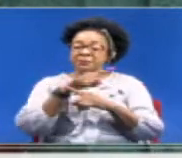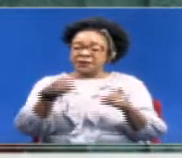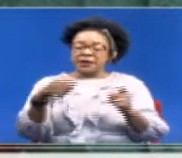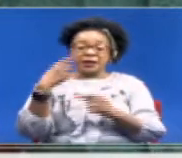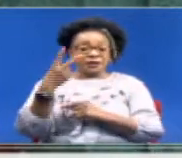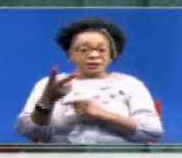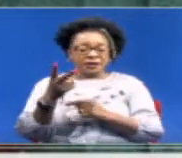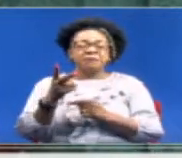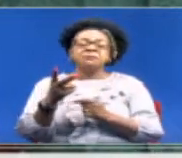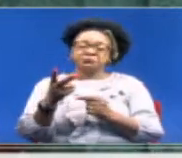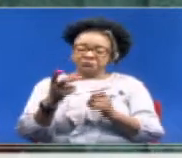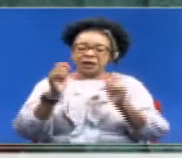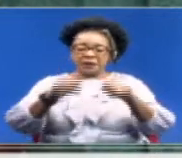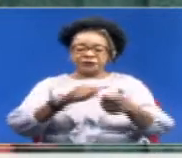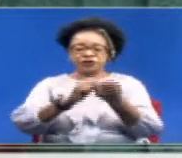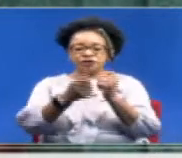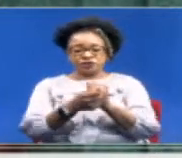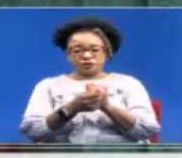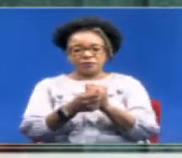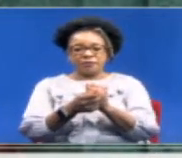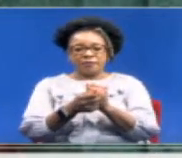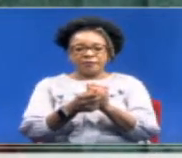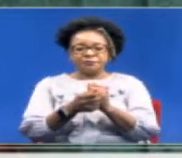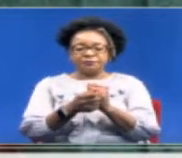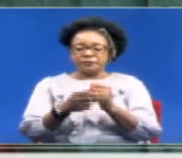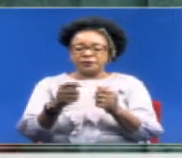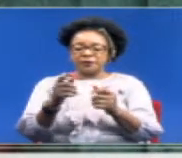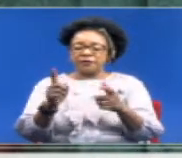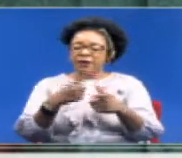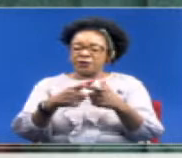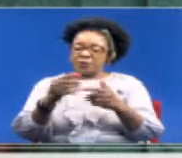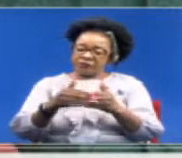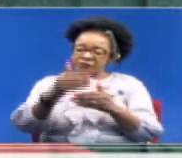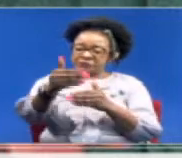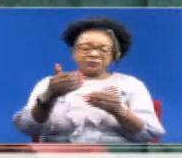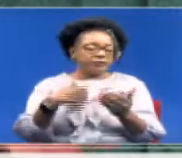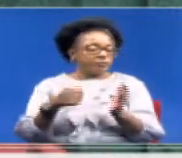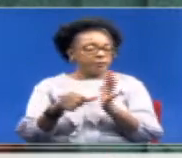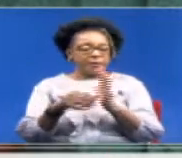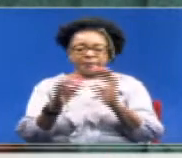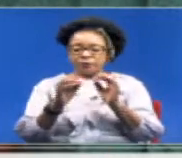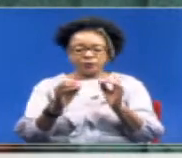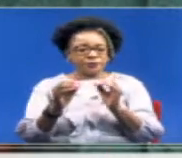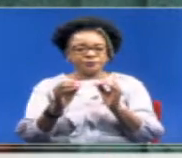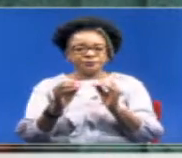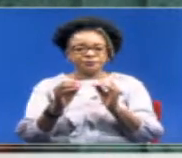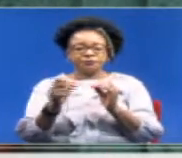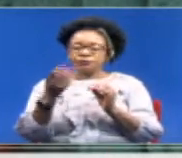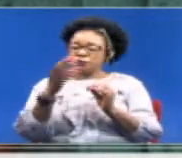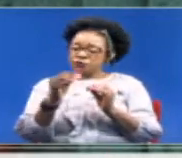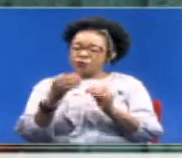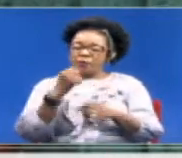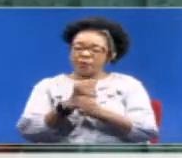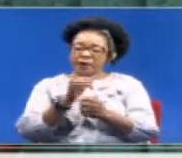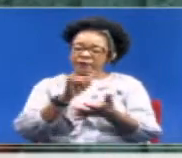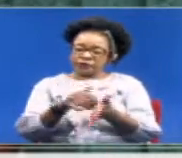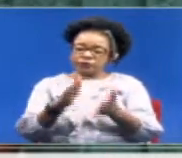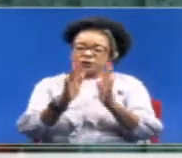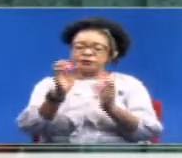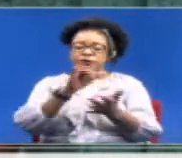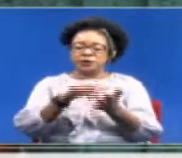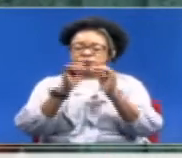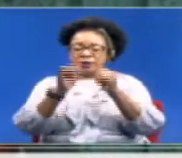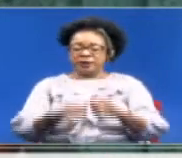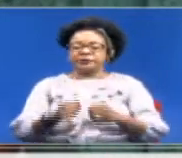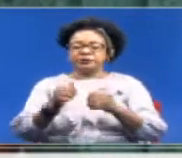zinarekebisha. Si ndio hiyo ni kusonga mbele. So I have no issue. So tusukumane namna hiyo ndio tupeleke taifa letu la Kenya.